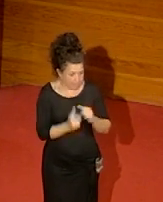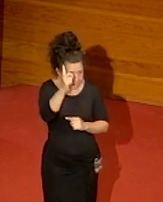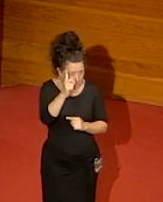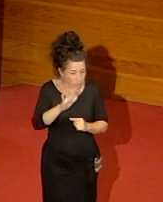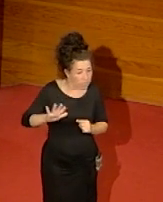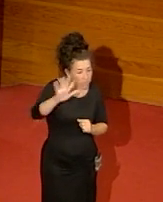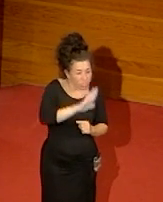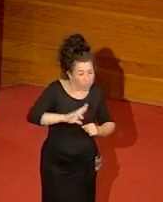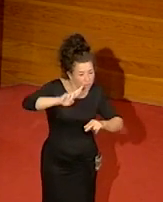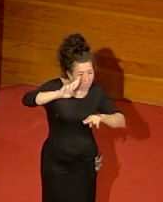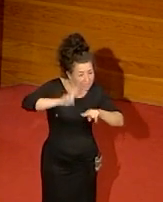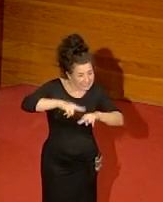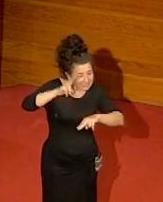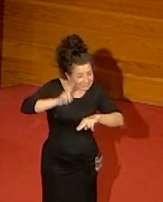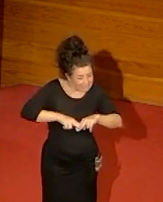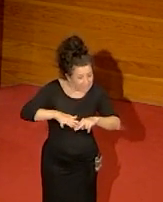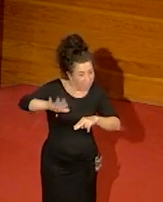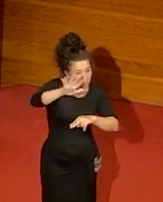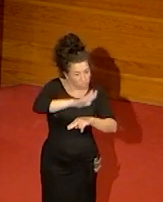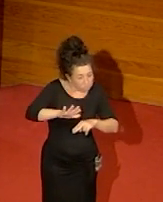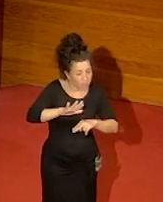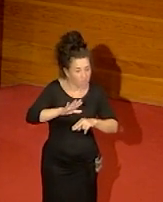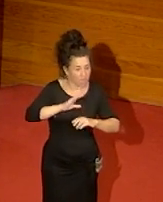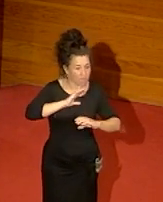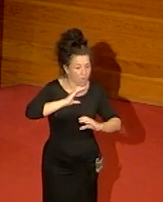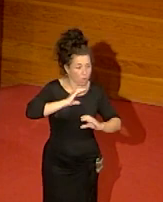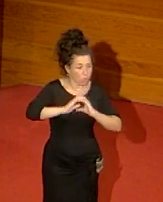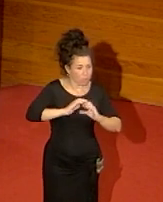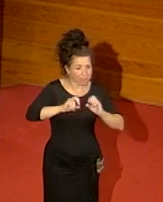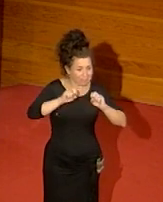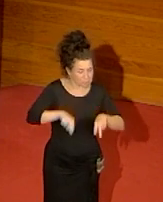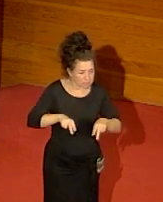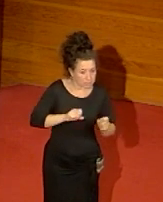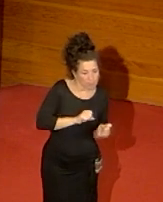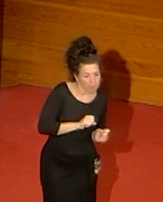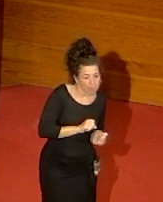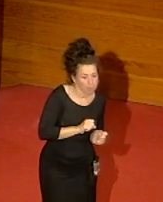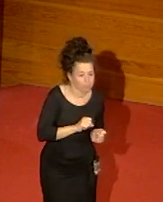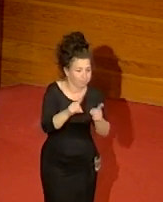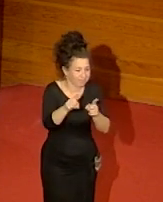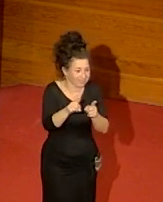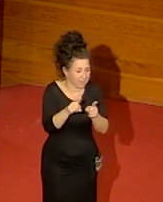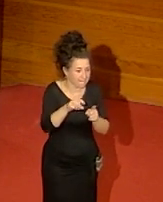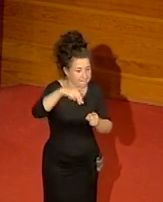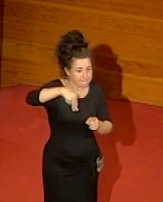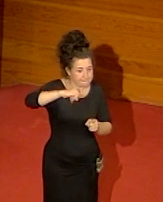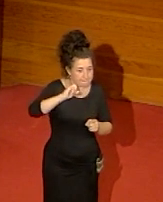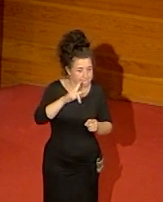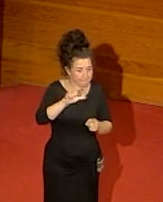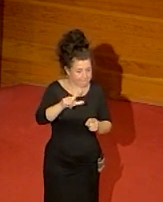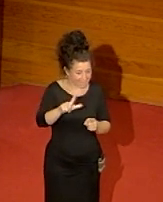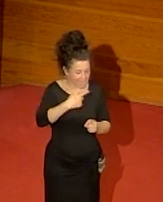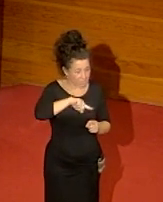horretara, komunikaziorik gabeko zonalde horretara, bidali genuen Mikel. Guk hemendik erredakziotik lortu